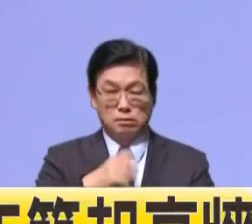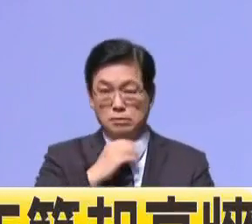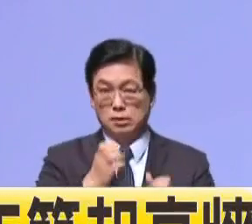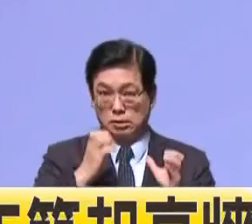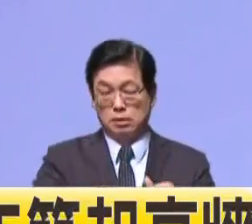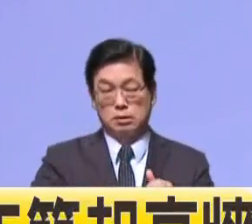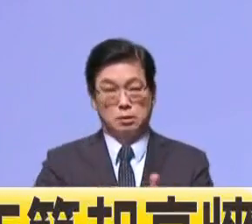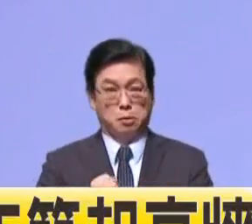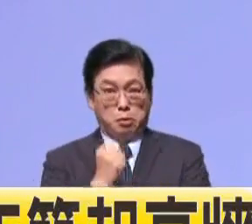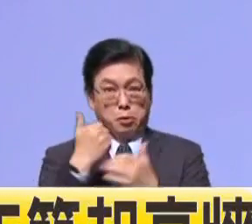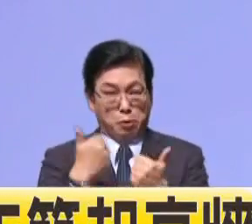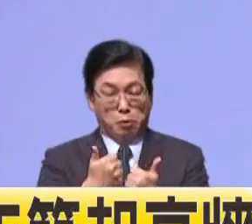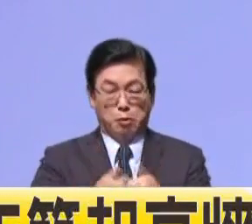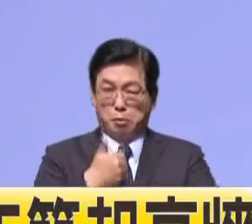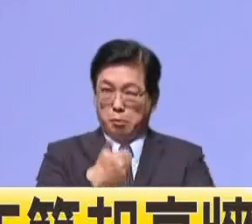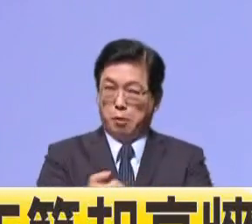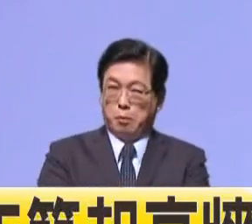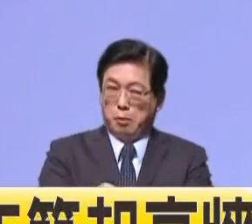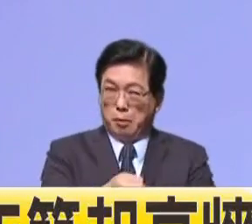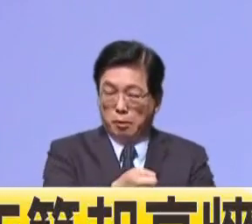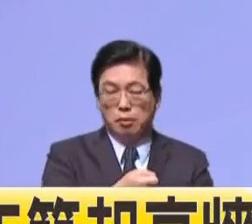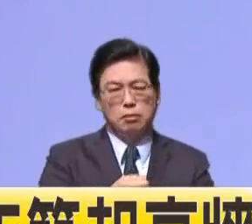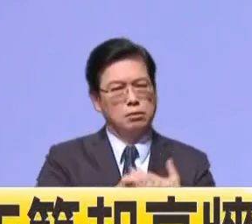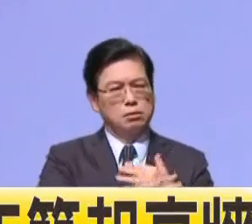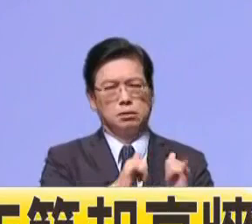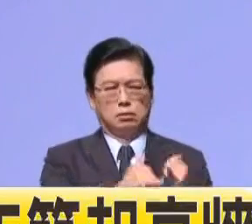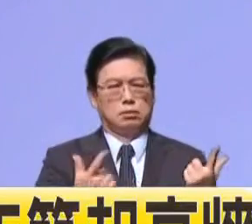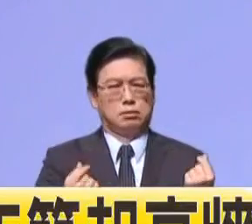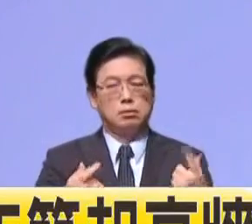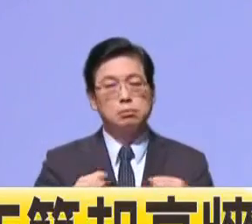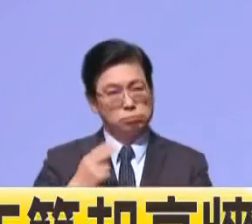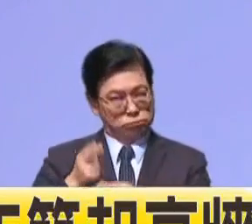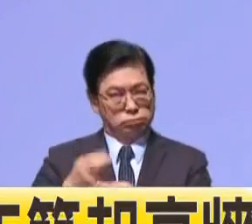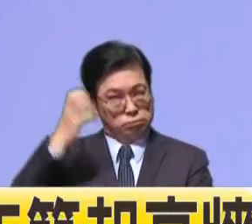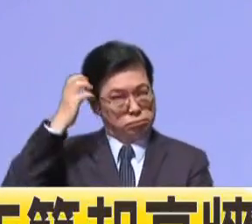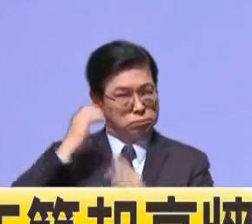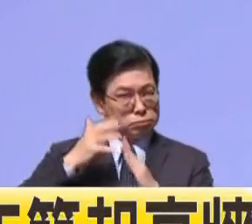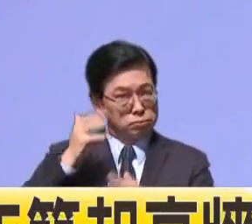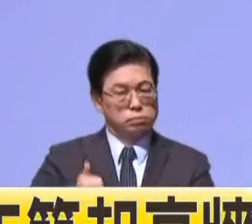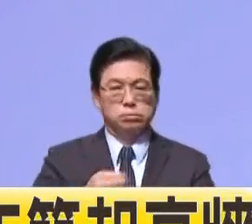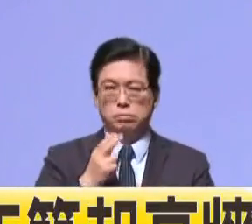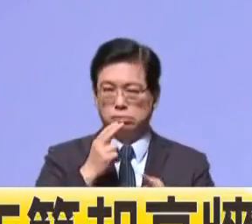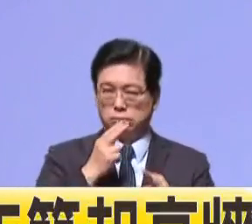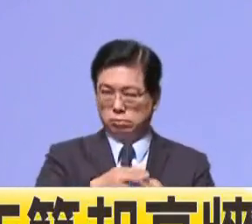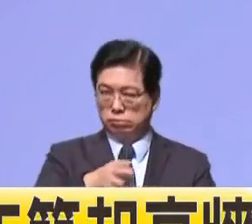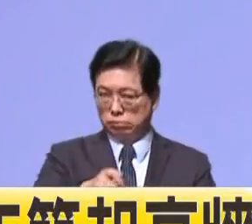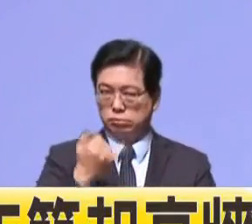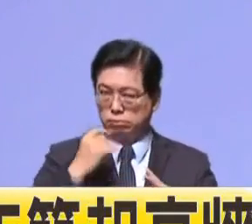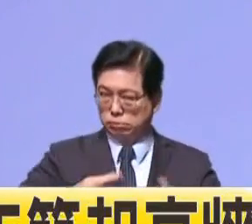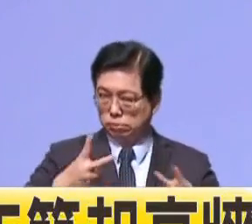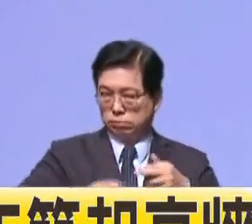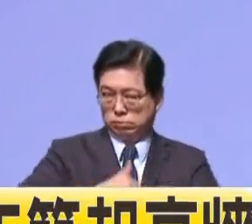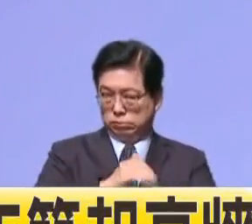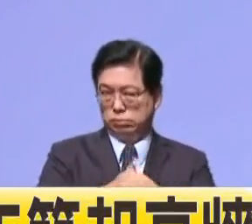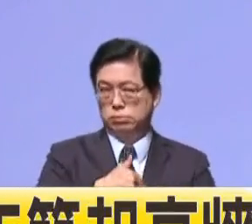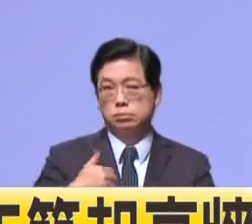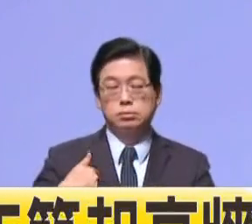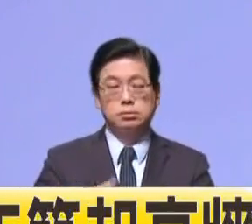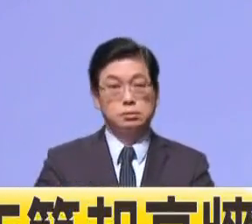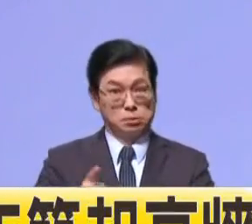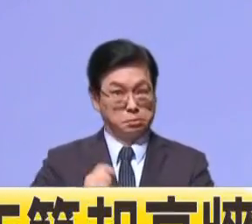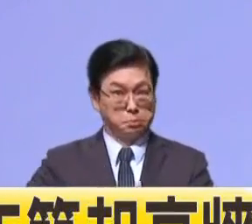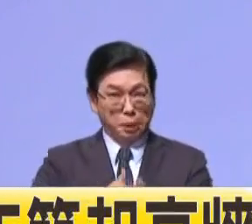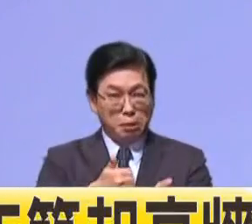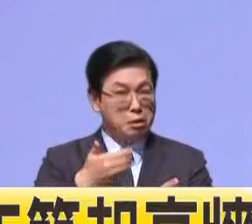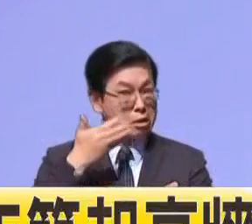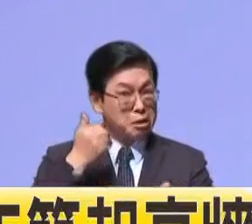后援会站台拉票，我跟很多市民一样，相信柯文哲。相信改变城镇，他说要推